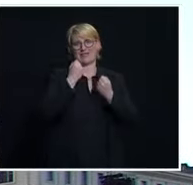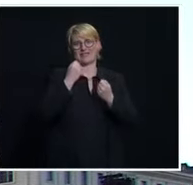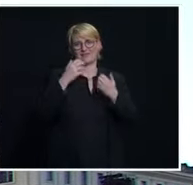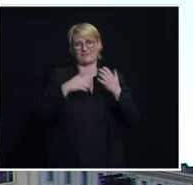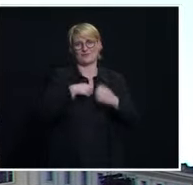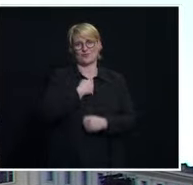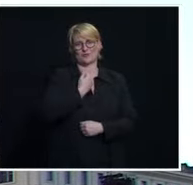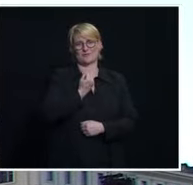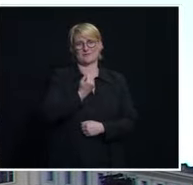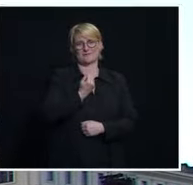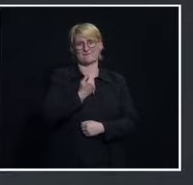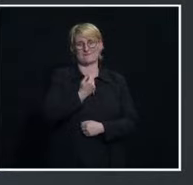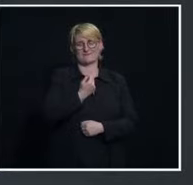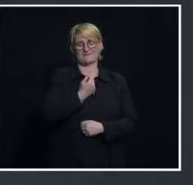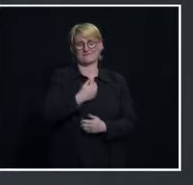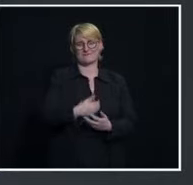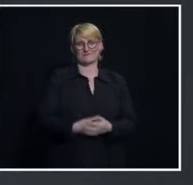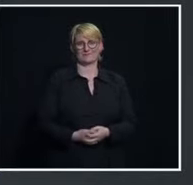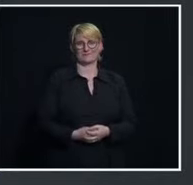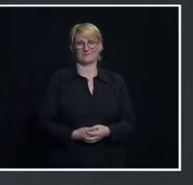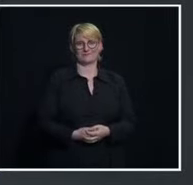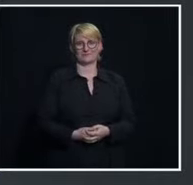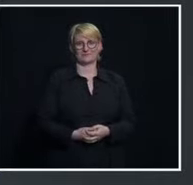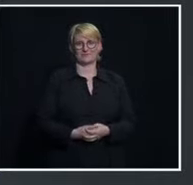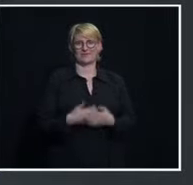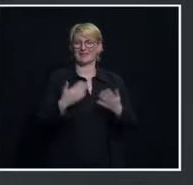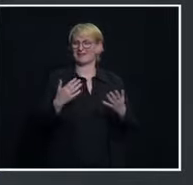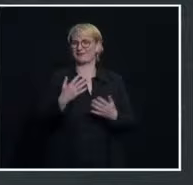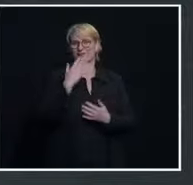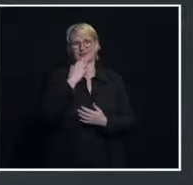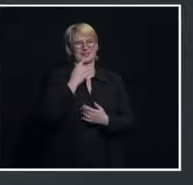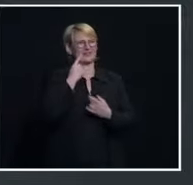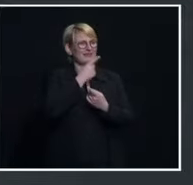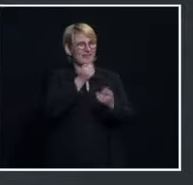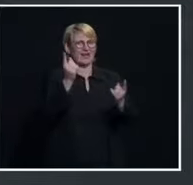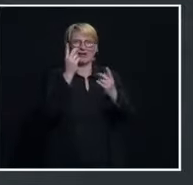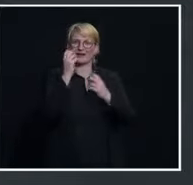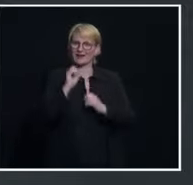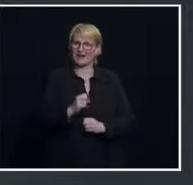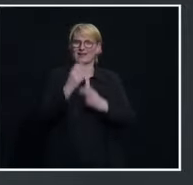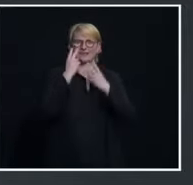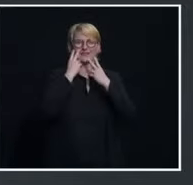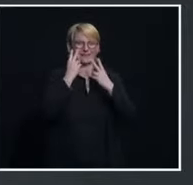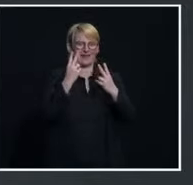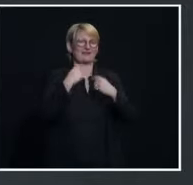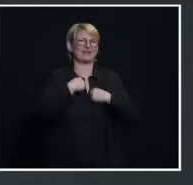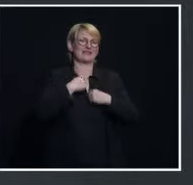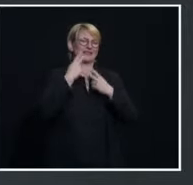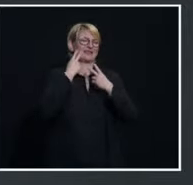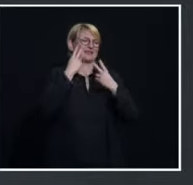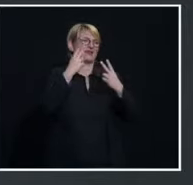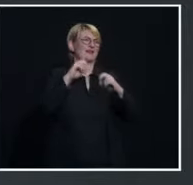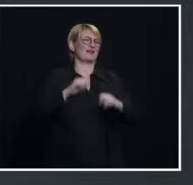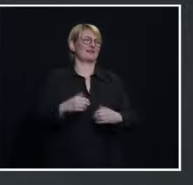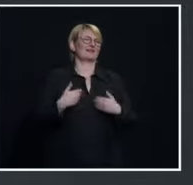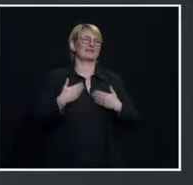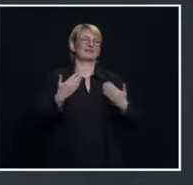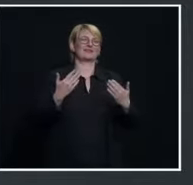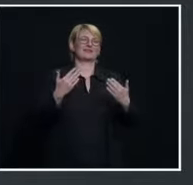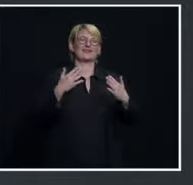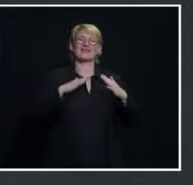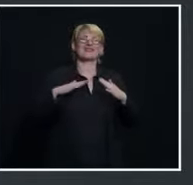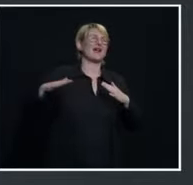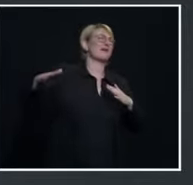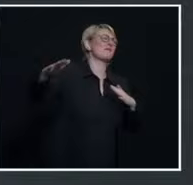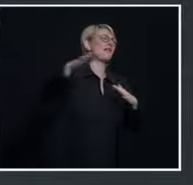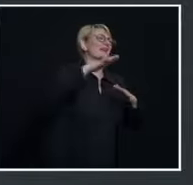Ich wünschte, ihr könntet sehen, was ich sehe. Der Platz